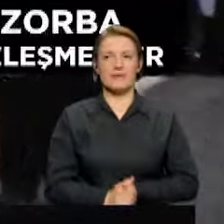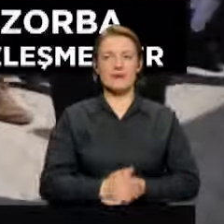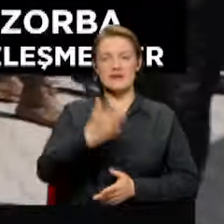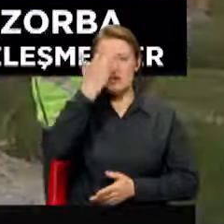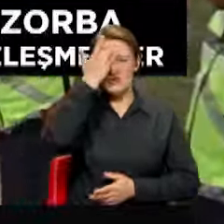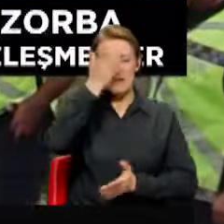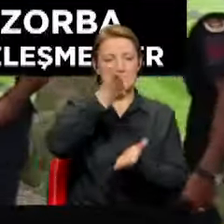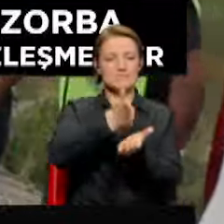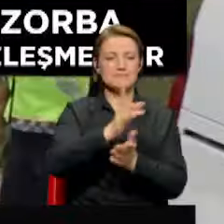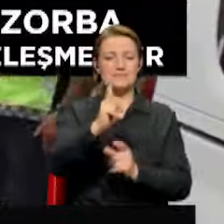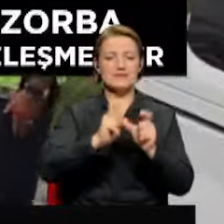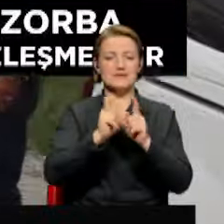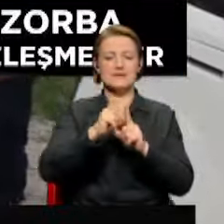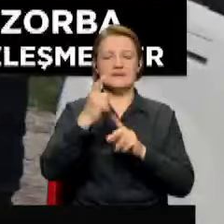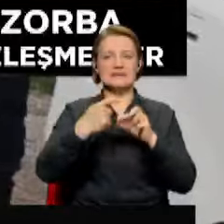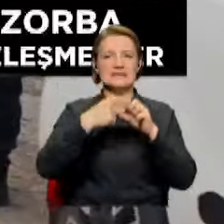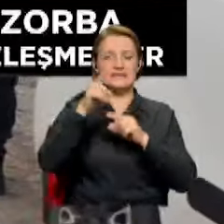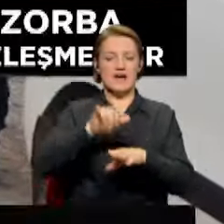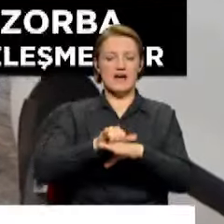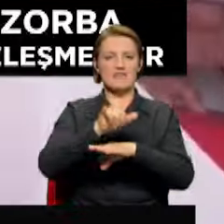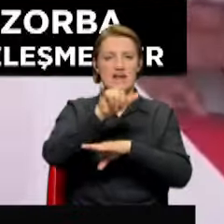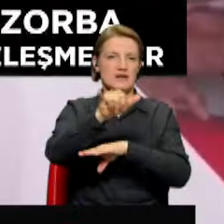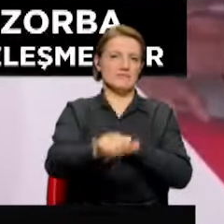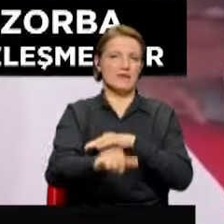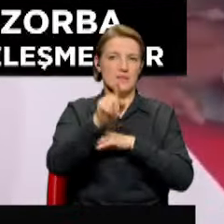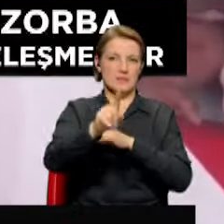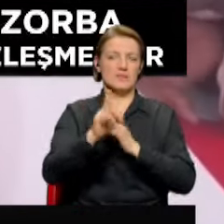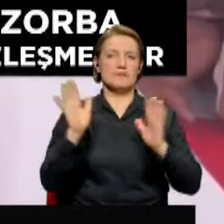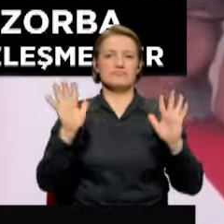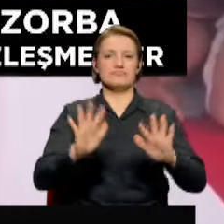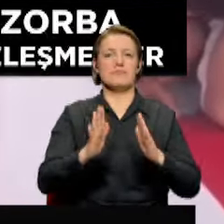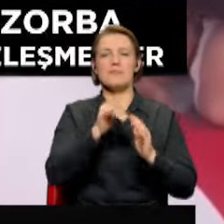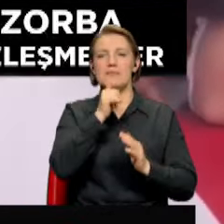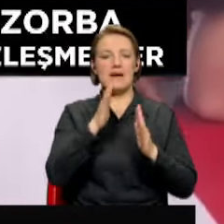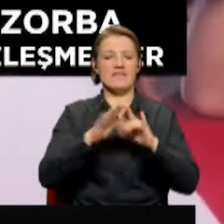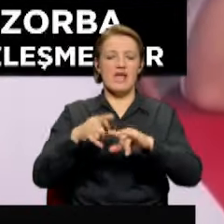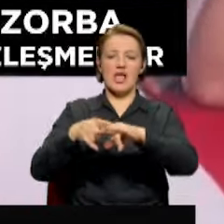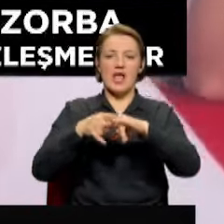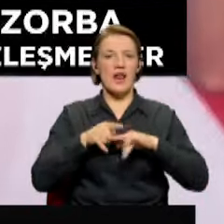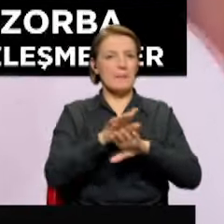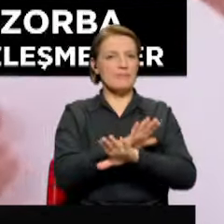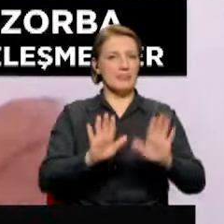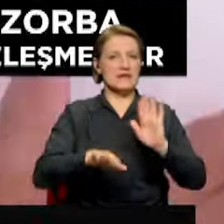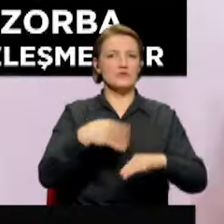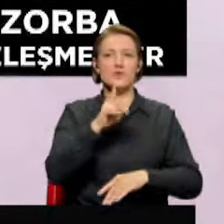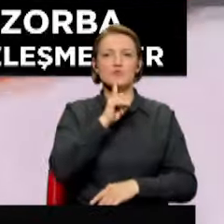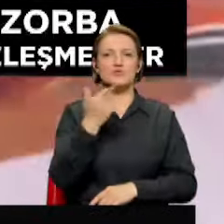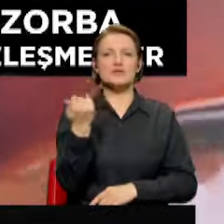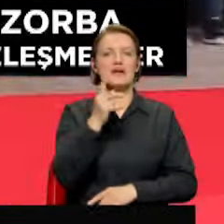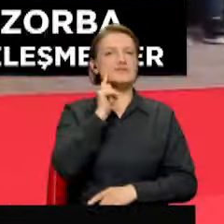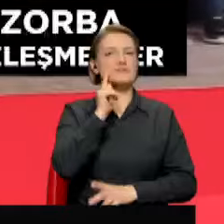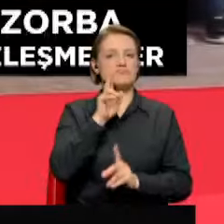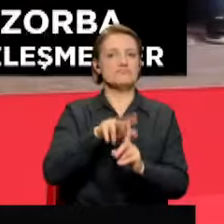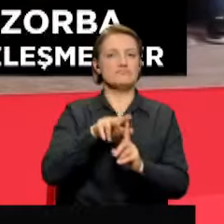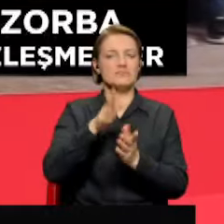Şehidin naaşı Iğdır Şehit Bülent Aydın Havalimanı'nda karşılandı önce. Baba evinde helallik alındıktan sonra yüzlerce kişinin